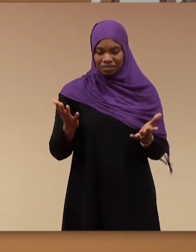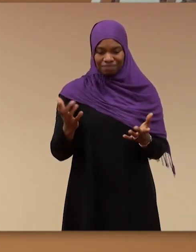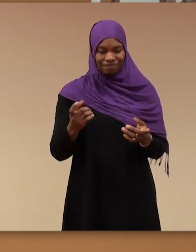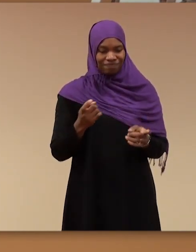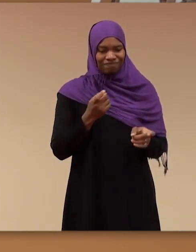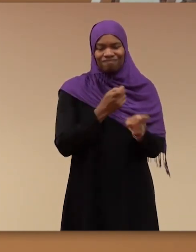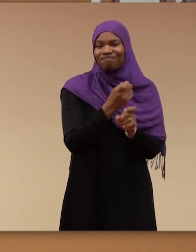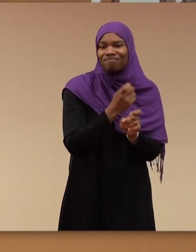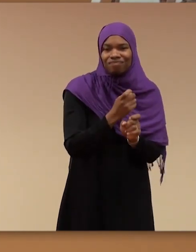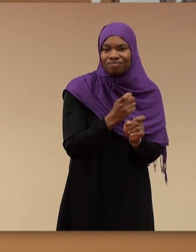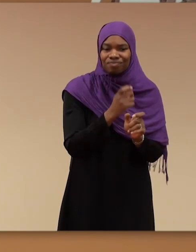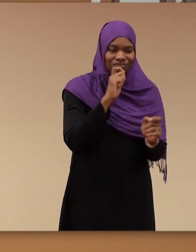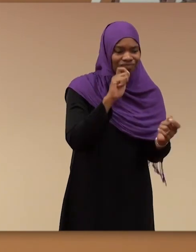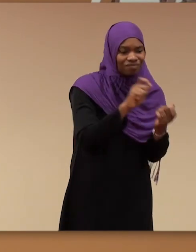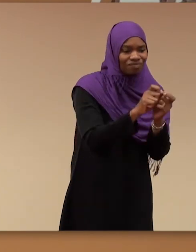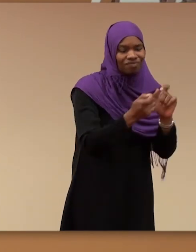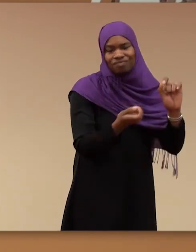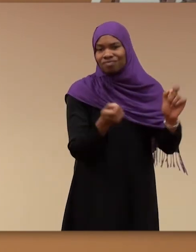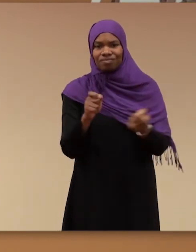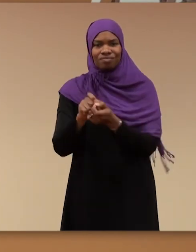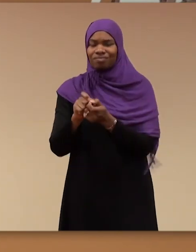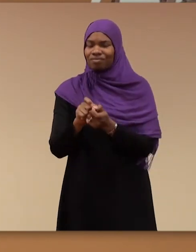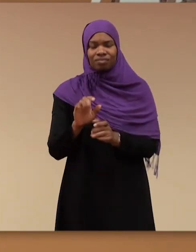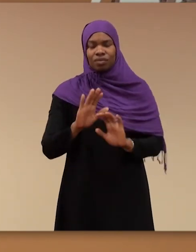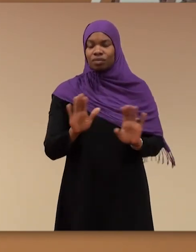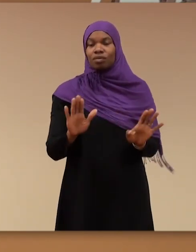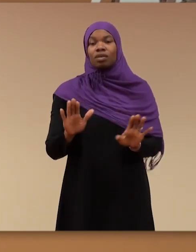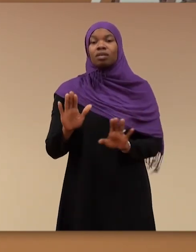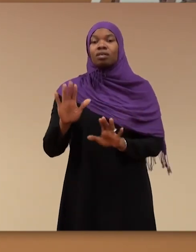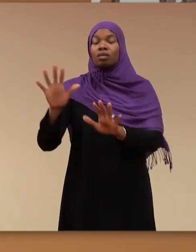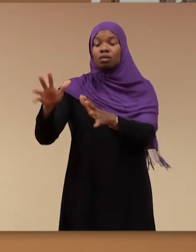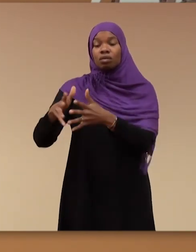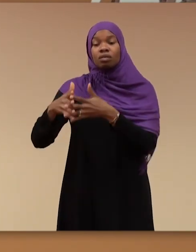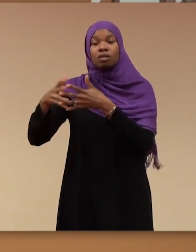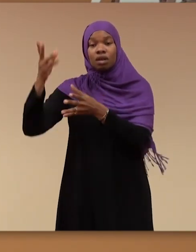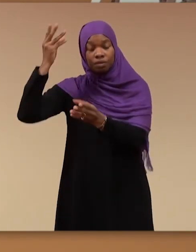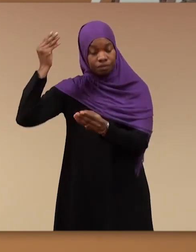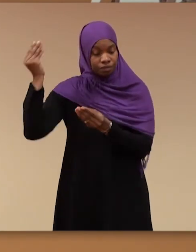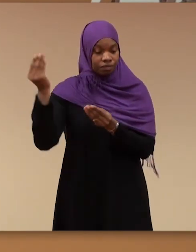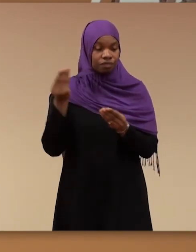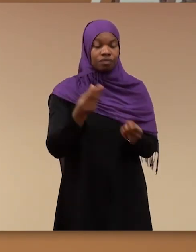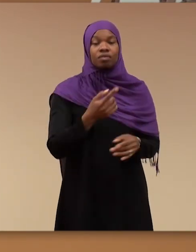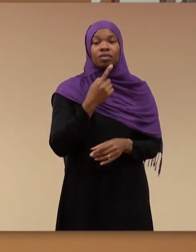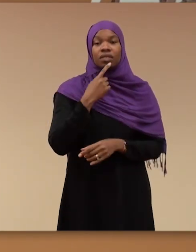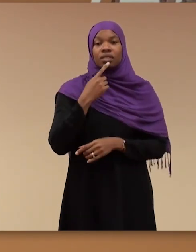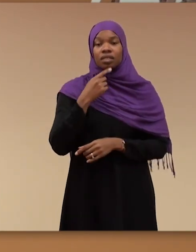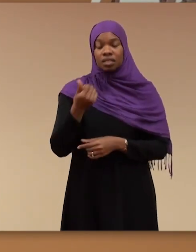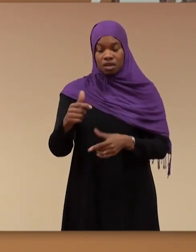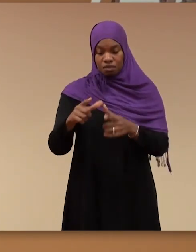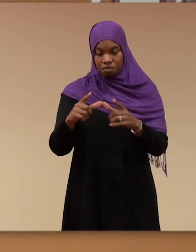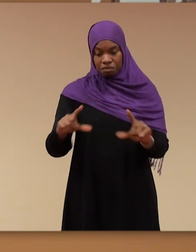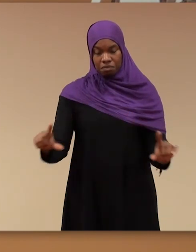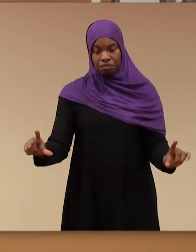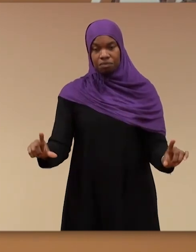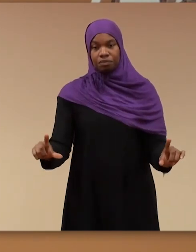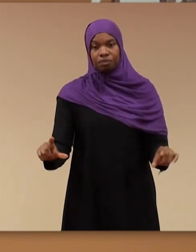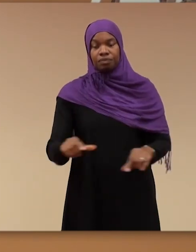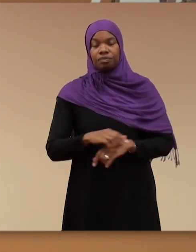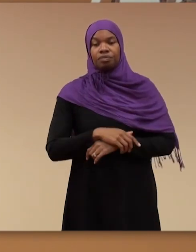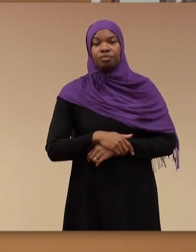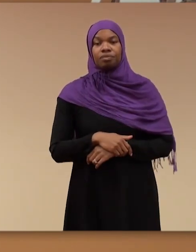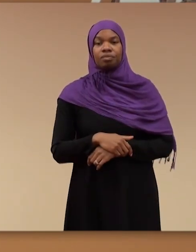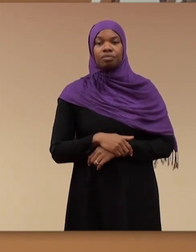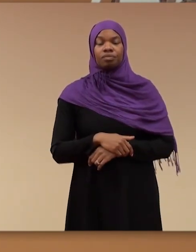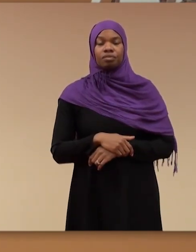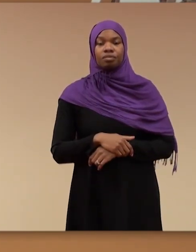the Quran came and said, لَيْسَ بِأَمَانِيِّكُمْ وَلَا أَمَانِيِّ أَهْلِ الْكِتَابِ. It's not your wishful thinking,